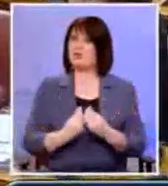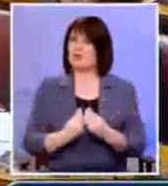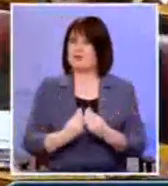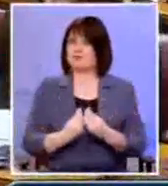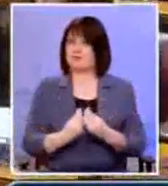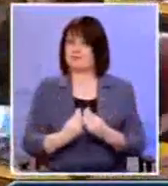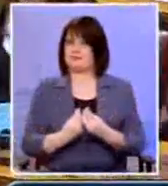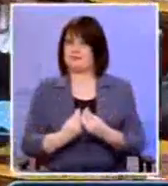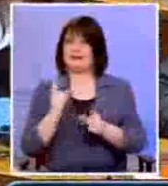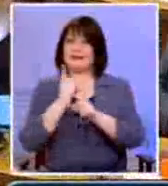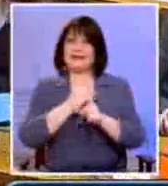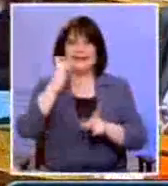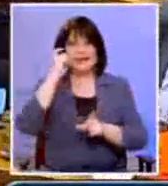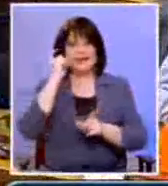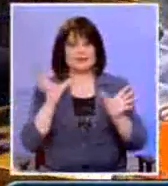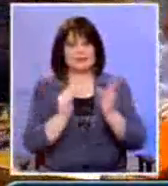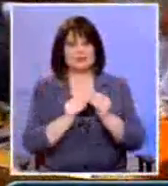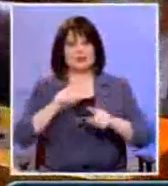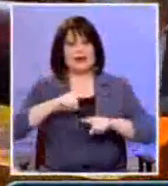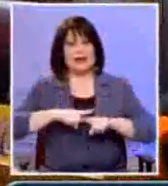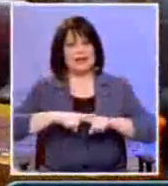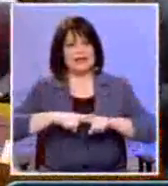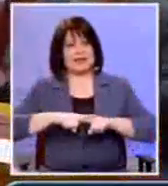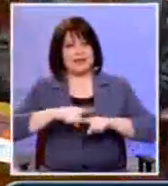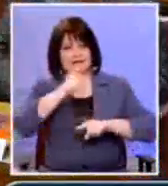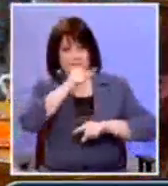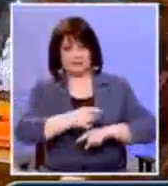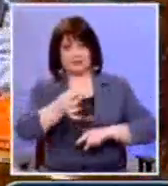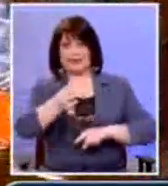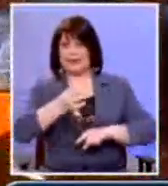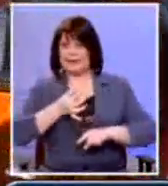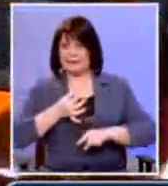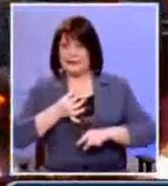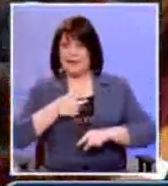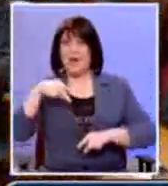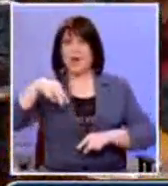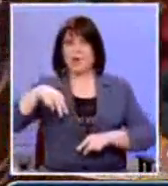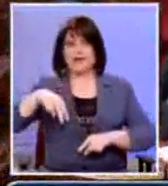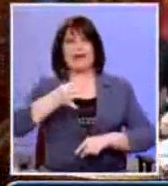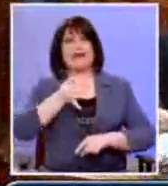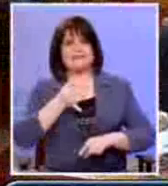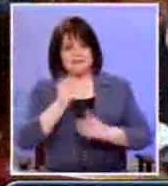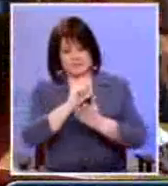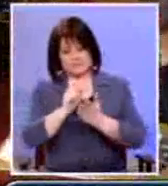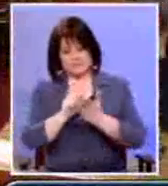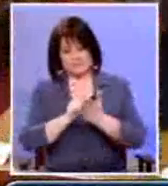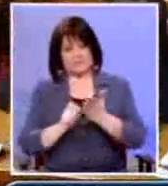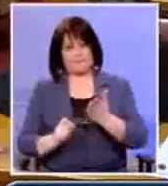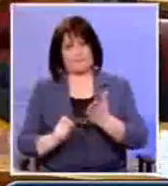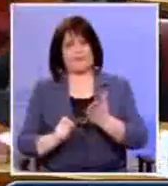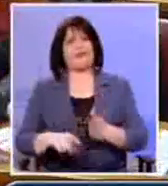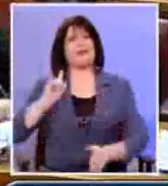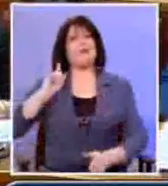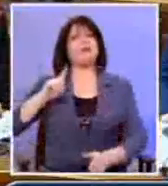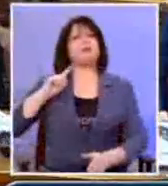στην ειδική έκθεσή του για την Ελλάδα, πέραν από αυτή τη γενική θέση, ο Σέβας Νούμινα κατέγραψε σειρά